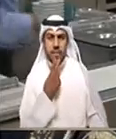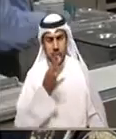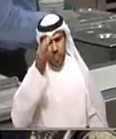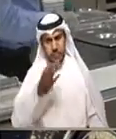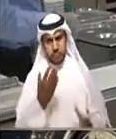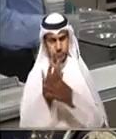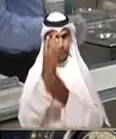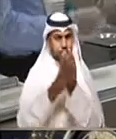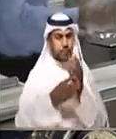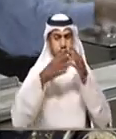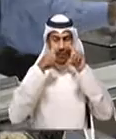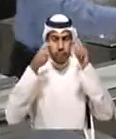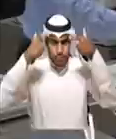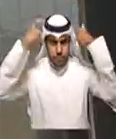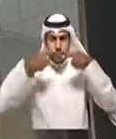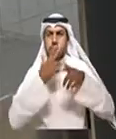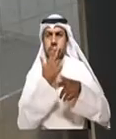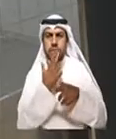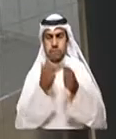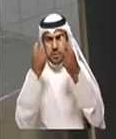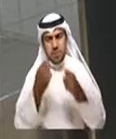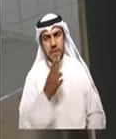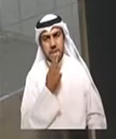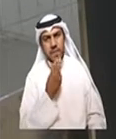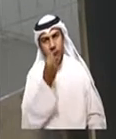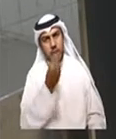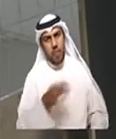والاجتماعية والنفسية لكافة النزلاء. مروة محرم، تلفزيون دولة الكويت.